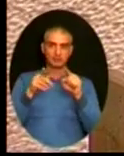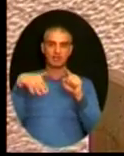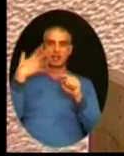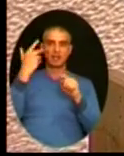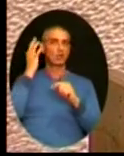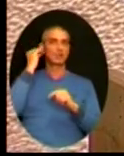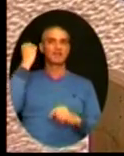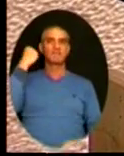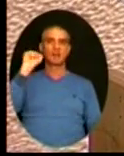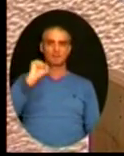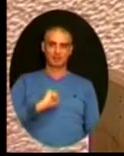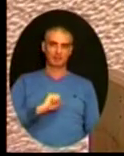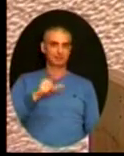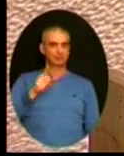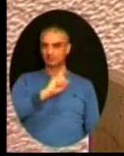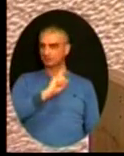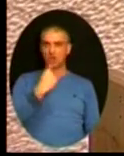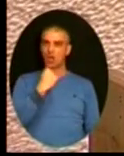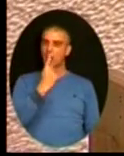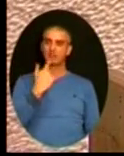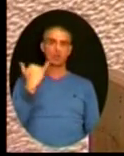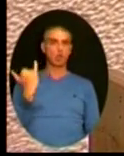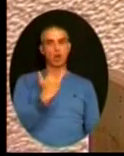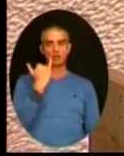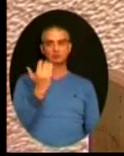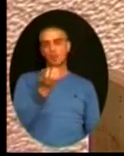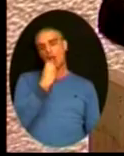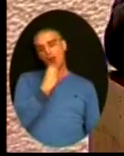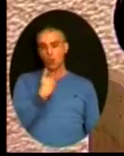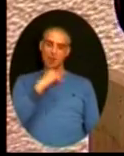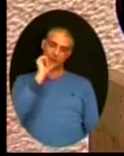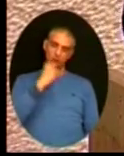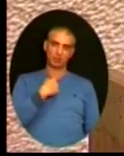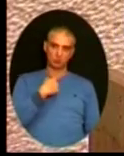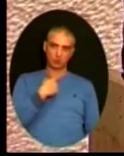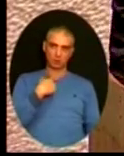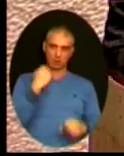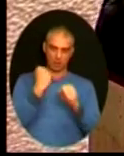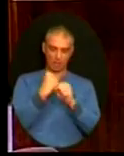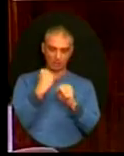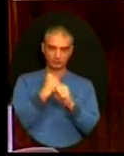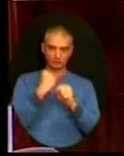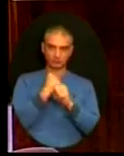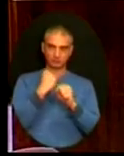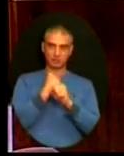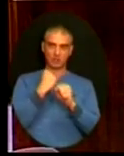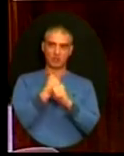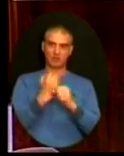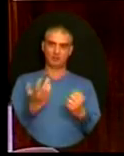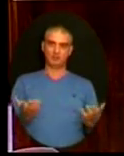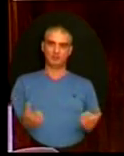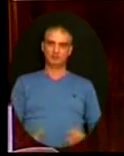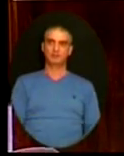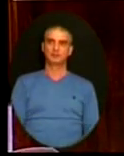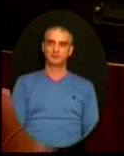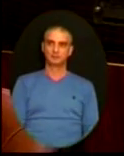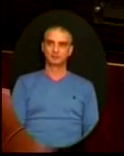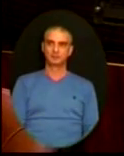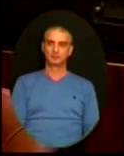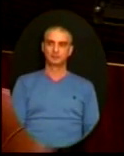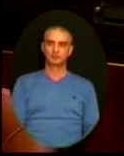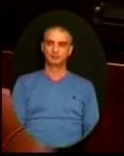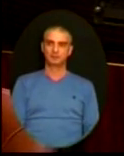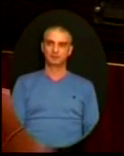להיות פמיניסט. זה לא להגיד כל הזמן אכלו לי שתו לי. זה לעשות. זה טאצ'ר, זה צ'ילר, זה